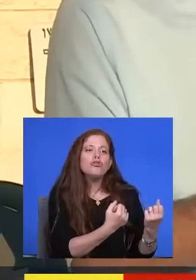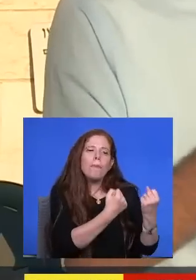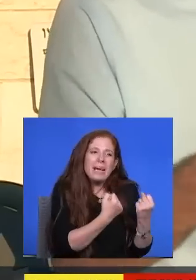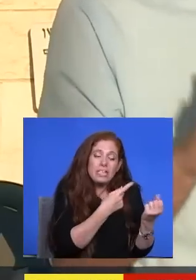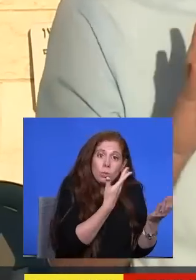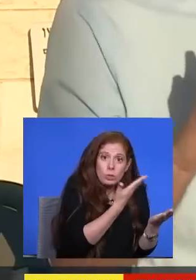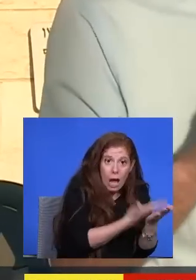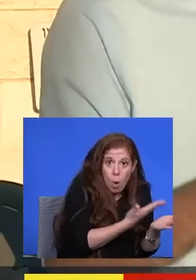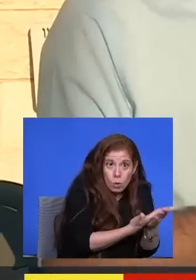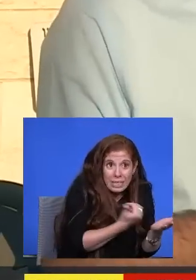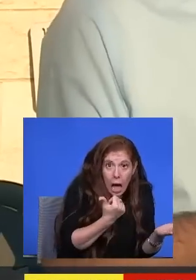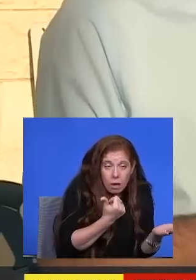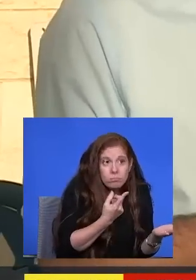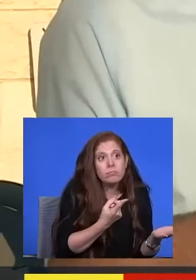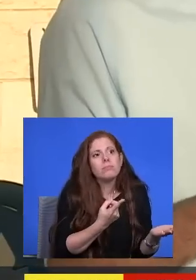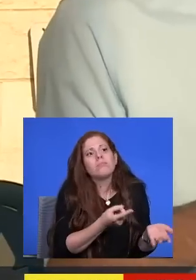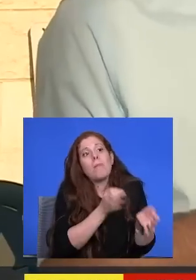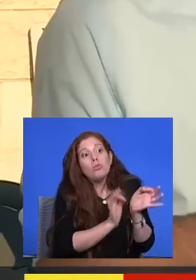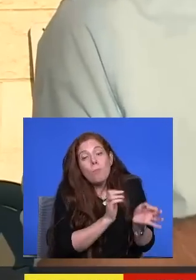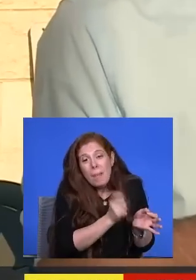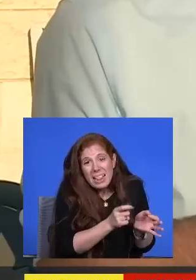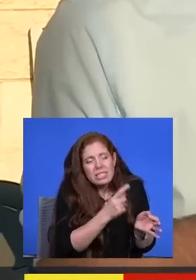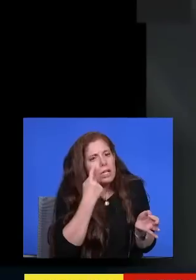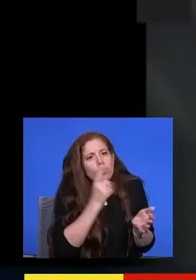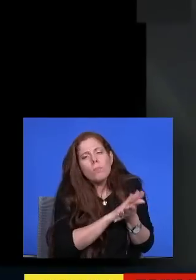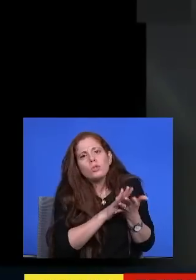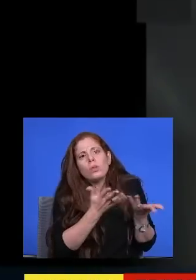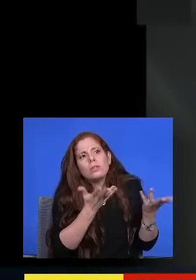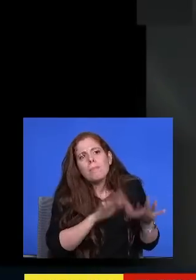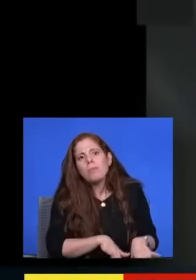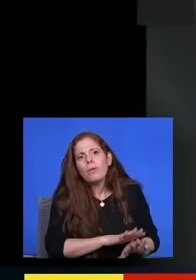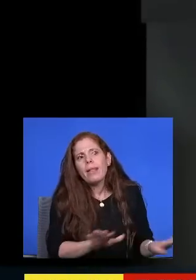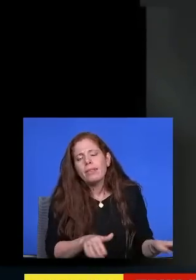לצידה. במשפט הזה היה נדמה שהוא פשוט מתמוטט.